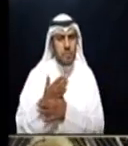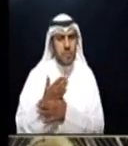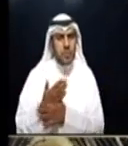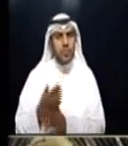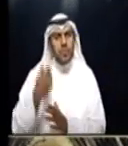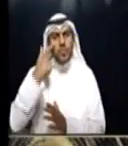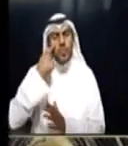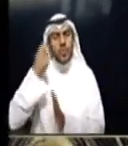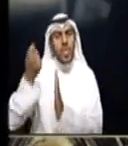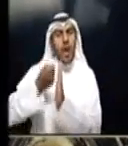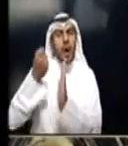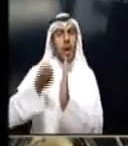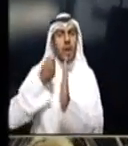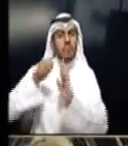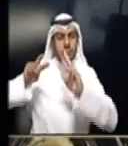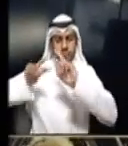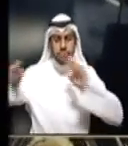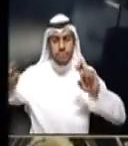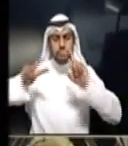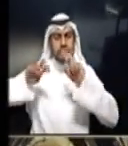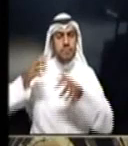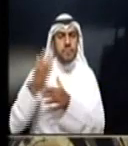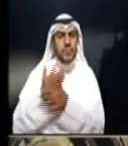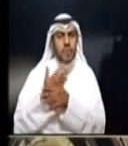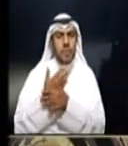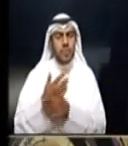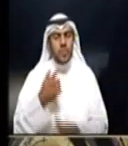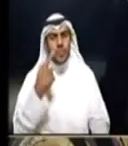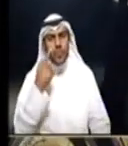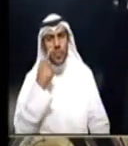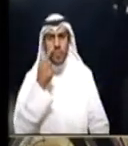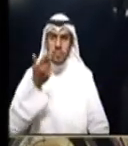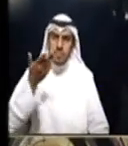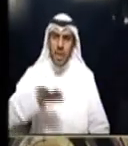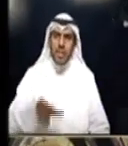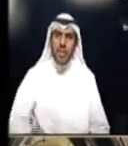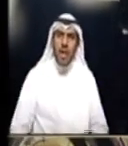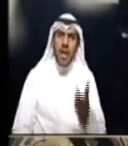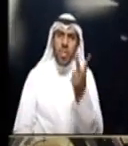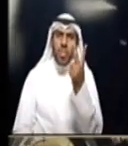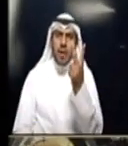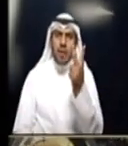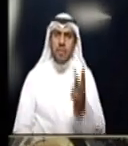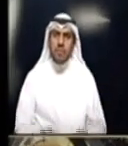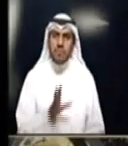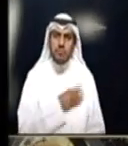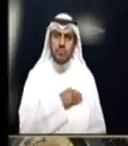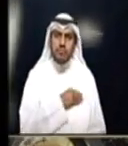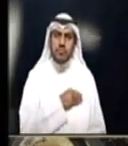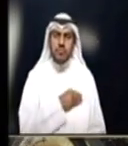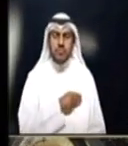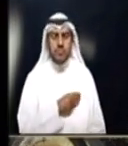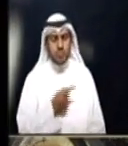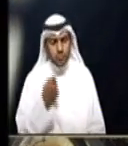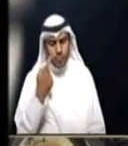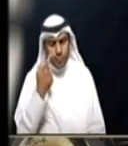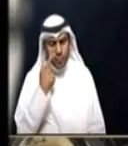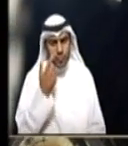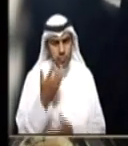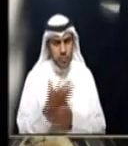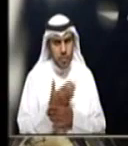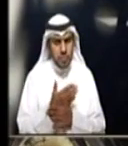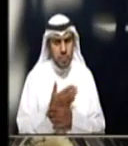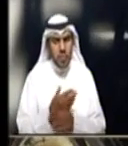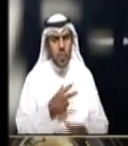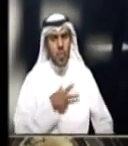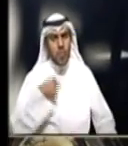الاجتماعي أنه بناء على توجيهات رئيس الأركان العامة للجيش الفريق الركن محمد الخضر وبالتنسيق مع وكيل